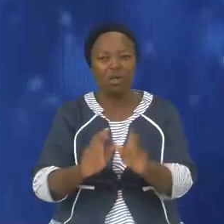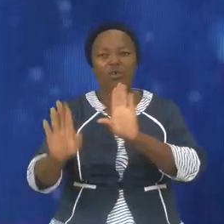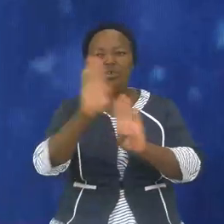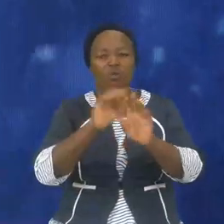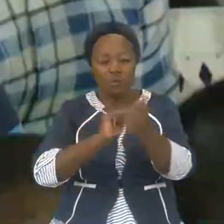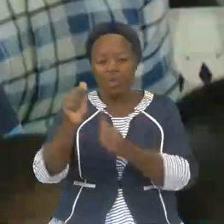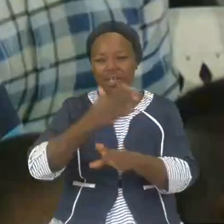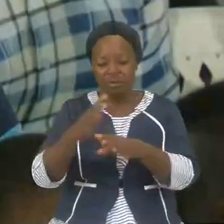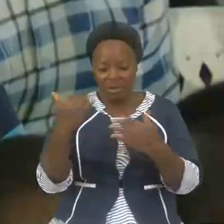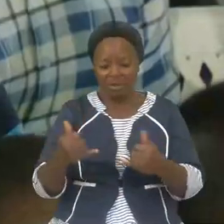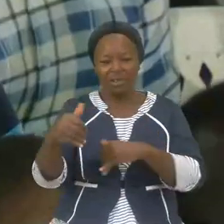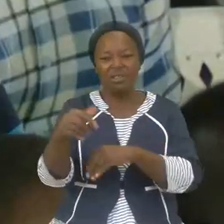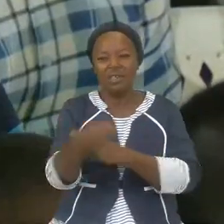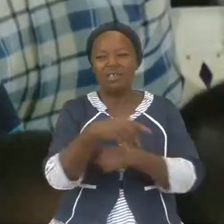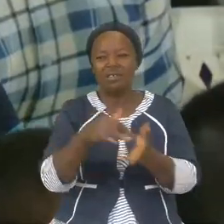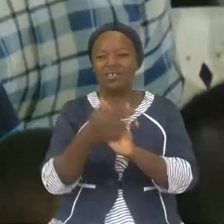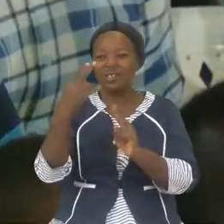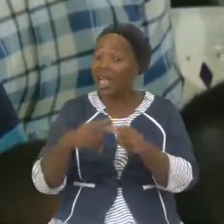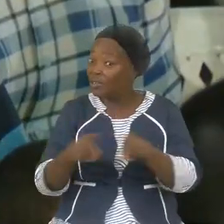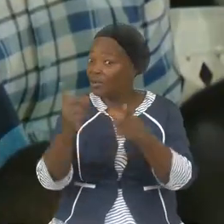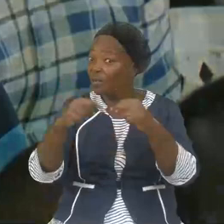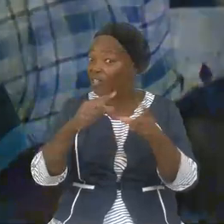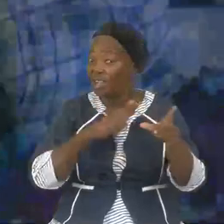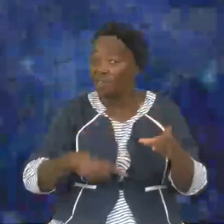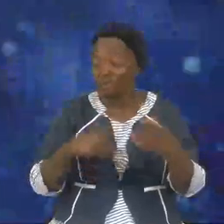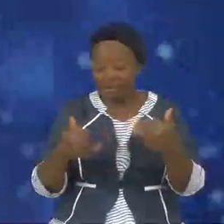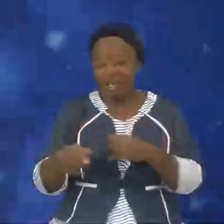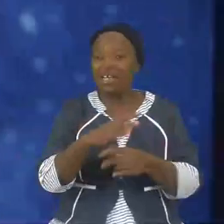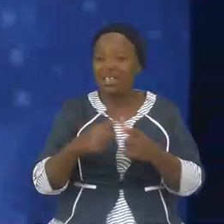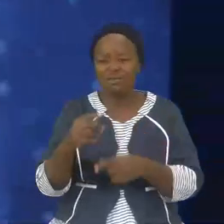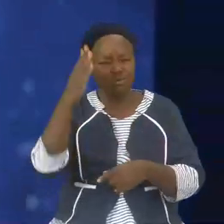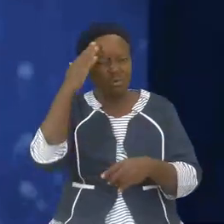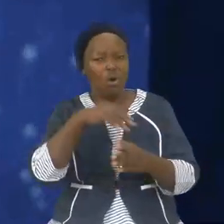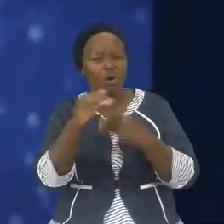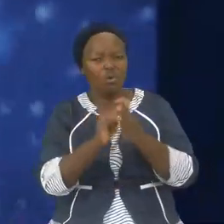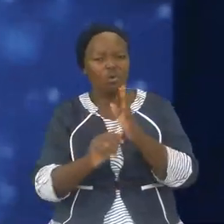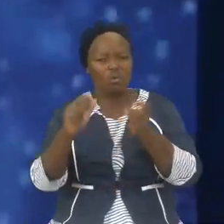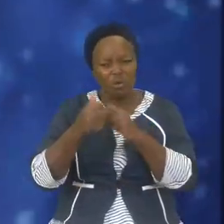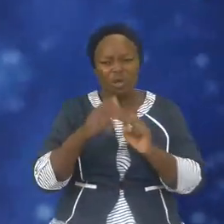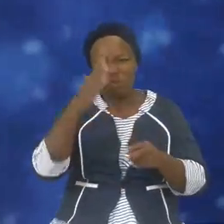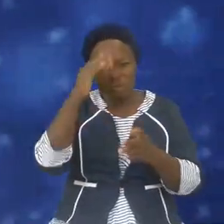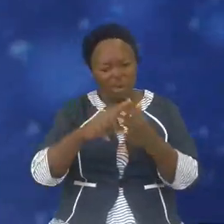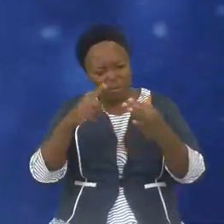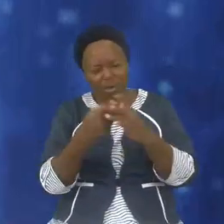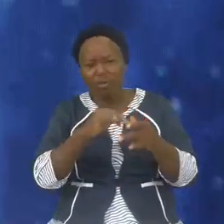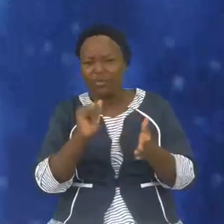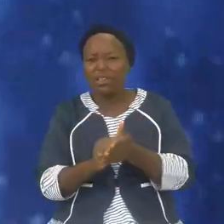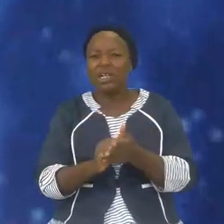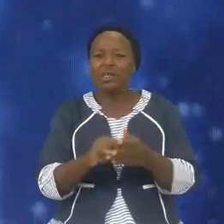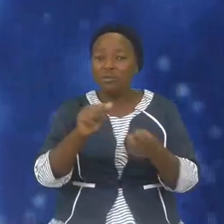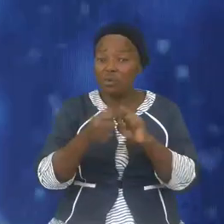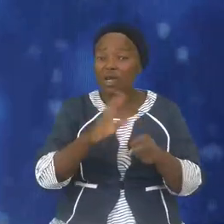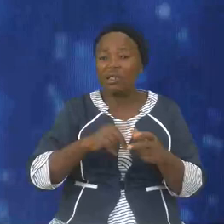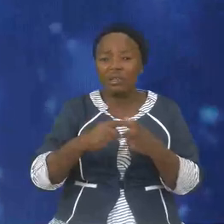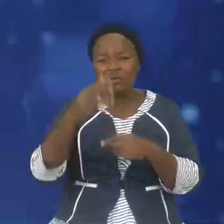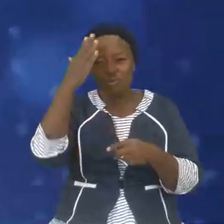œuvres. Les problèmes vont passer par-dessus vous ce jour. Comme vous venez au Seigneur, vous reconnaissez